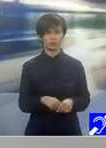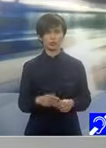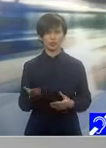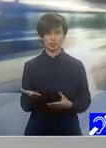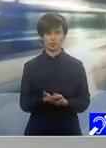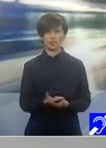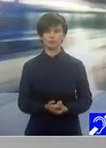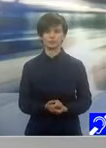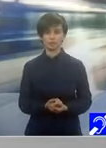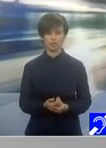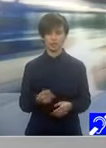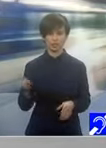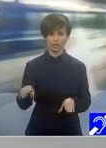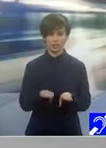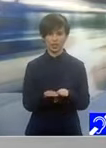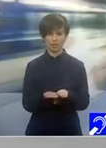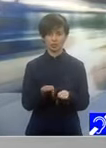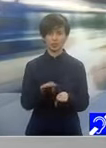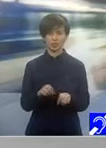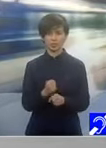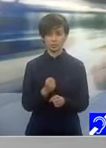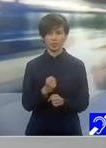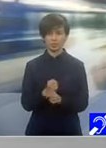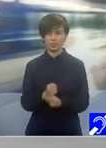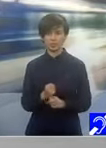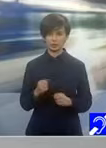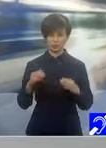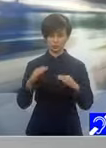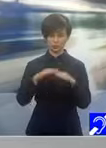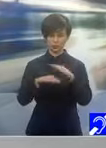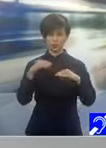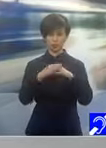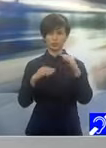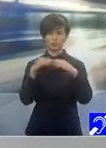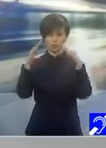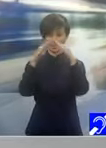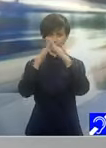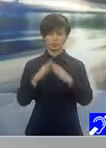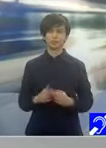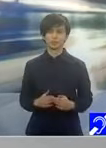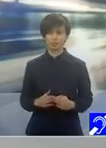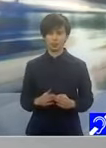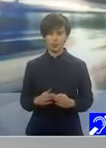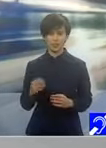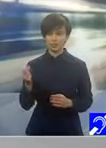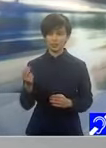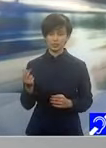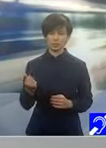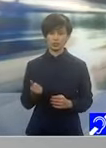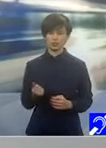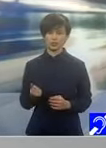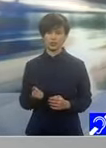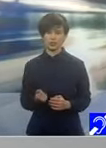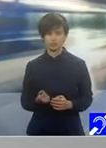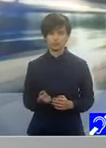lucrat la refacerea casei. Aș vrea să vă întreb, la cât se ridică